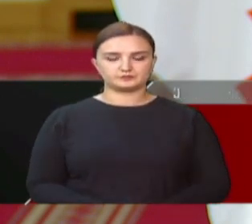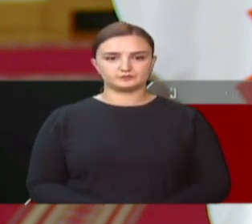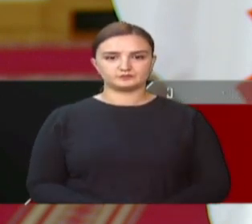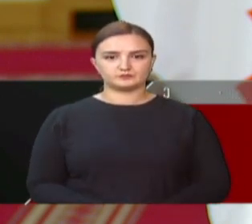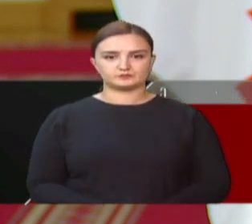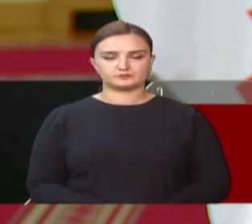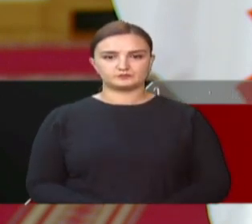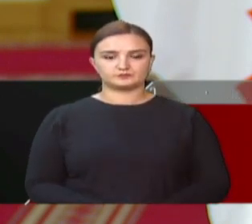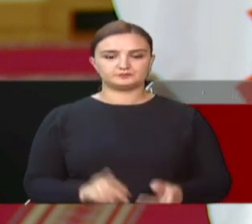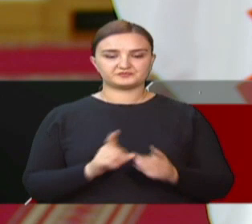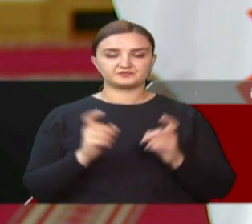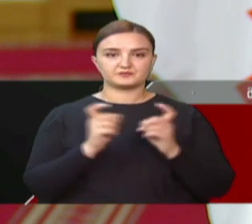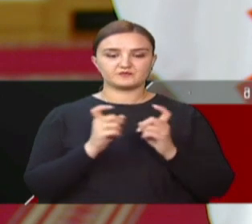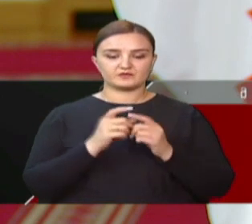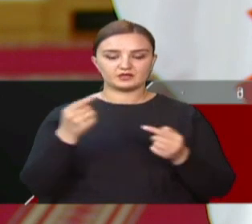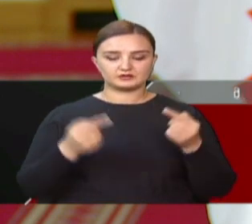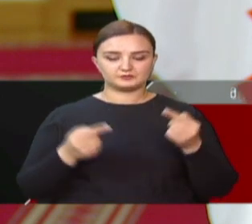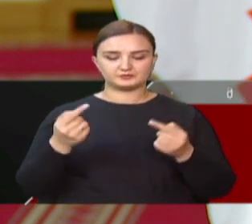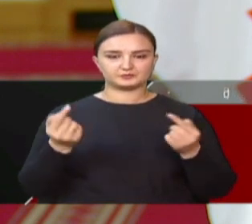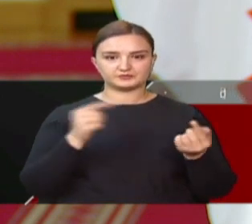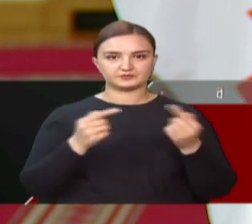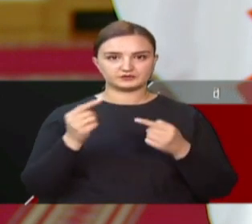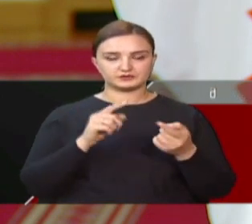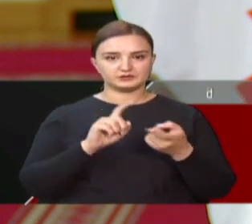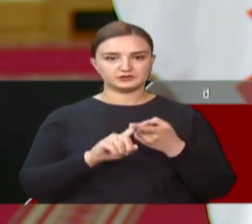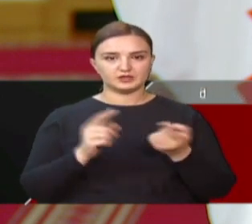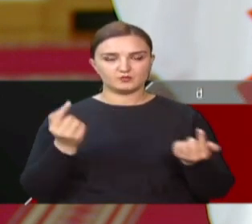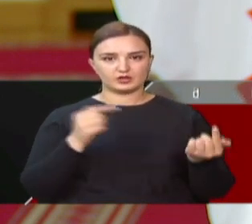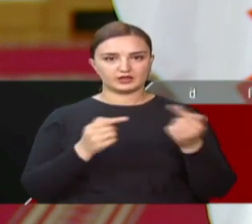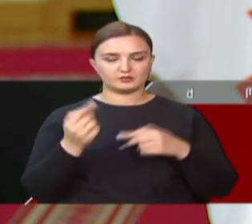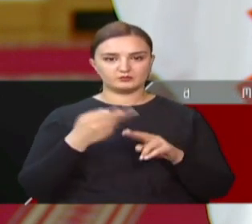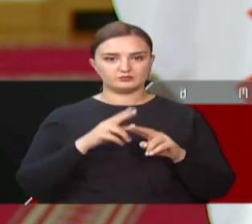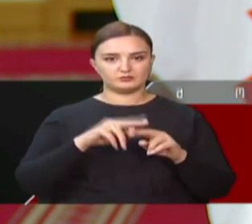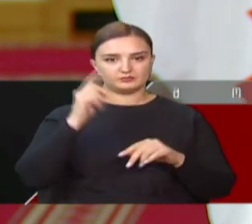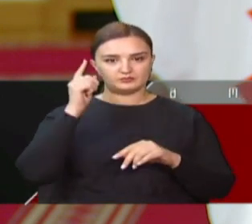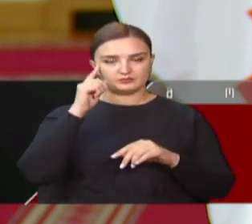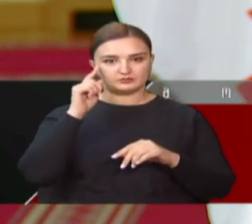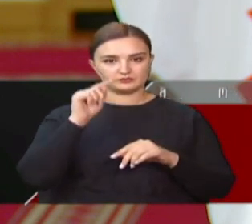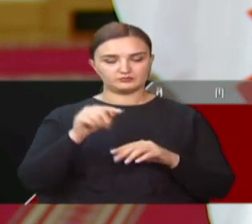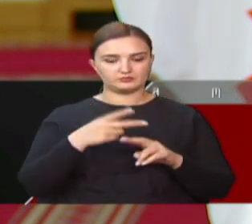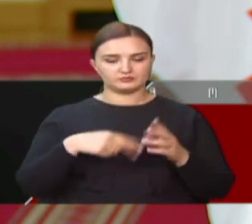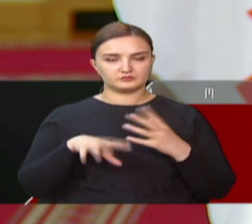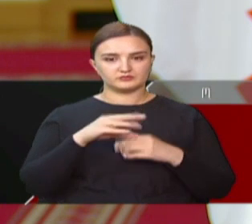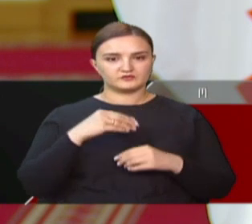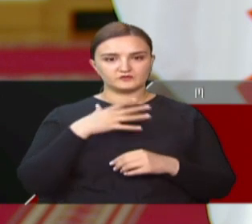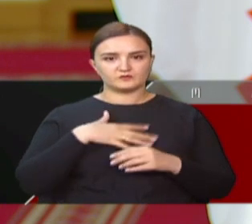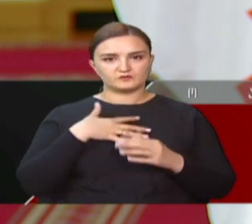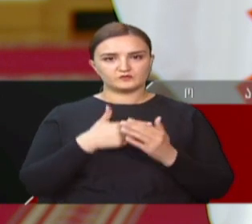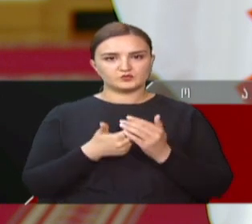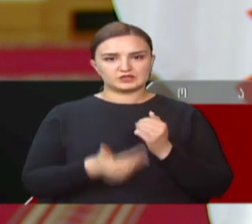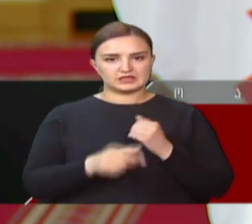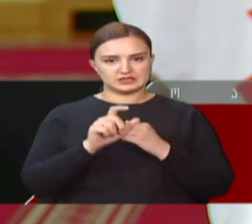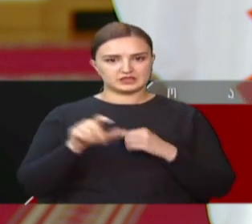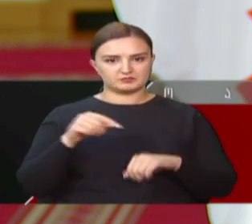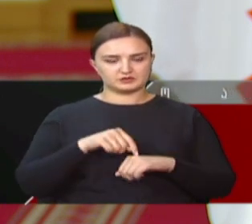ესეთი დამოკიდებულებაც ერთმანეთისადმი მე პირადად ვფიქრობ, რომ აი ეს აგდებს ფრუსტრაციაში და ნიჰილიზმში ადამიანებს,